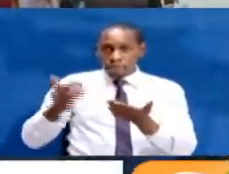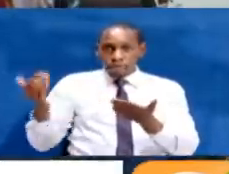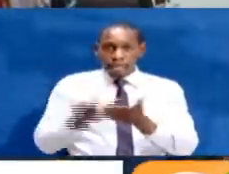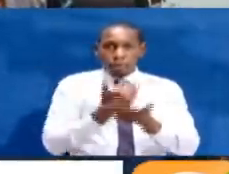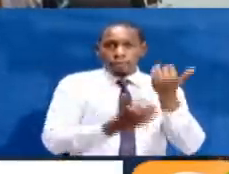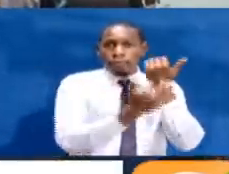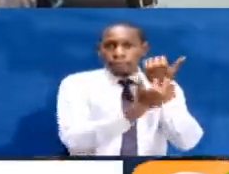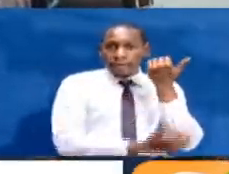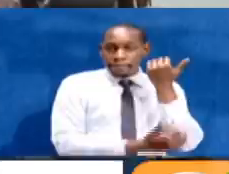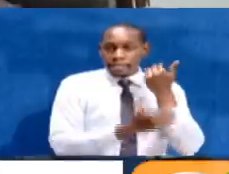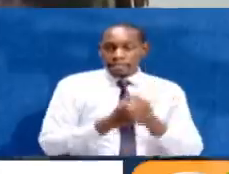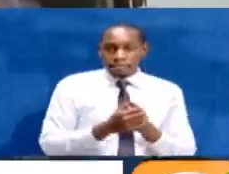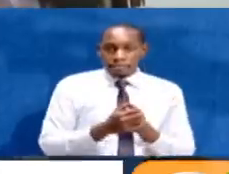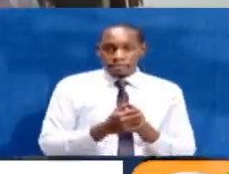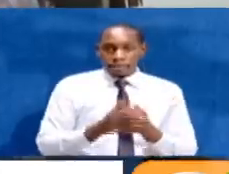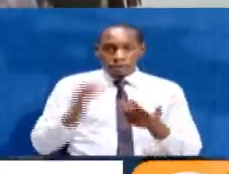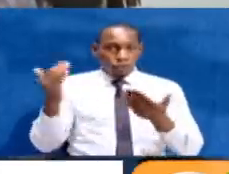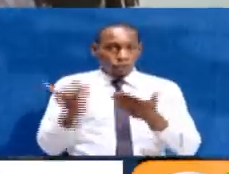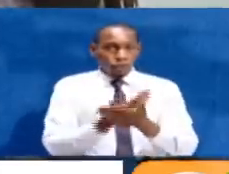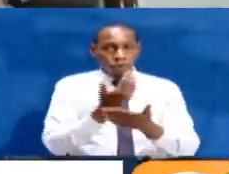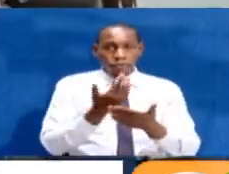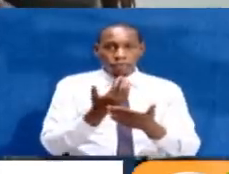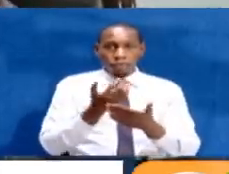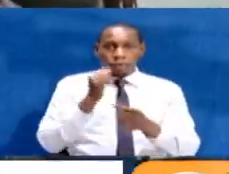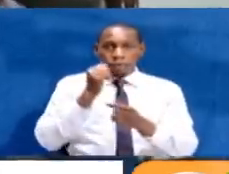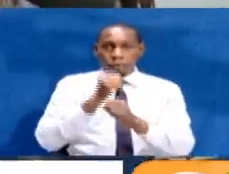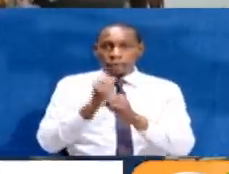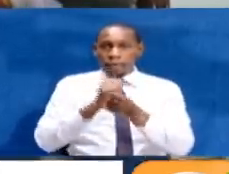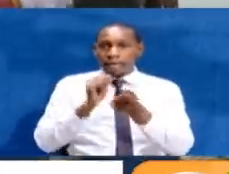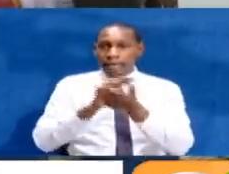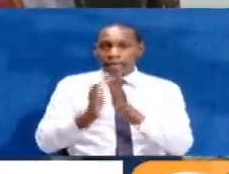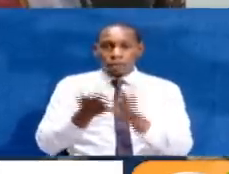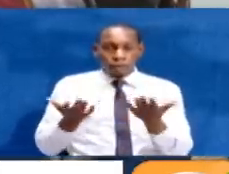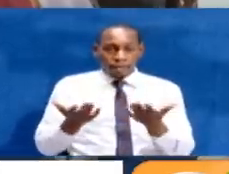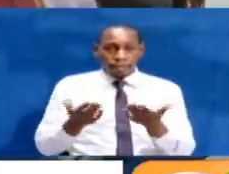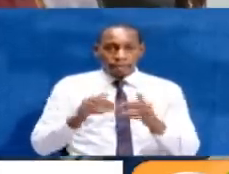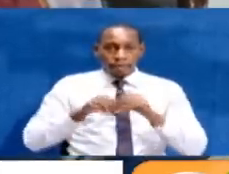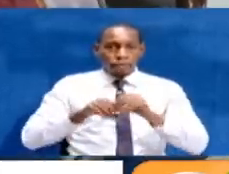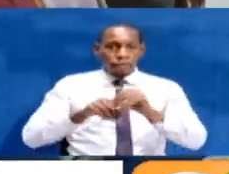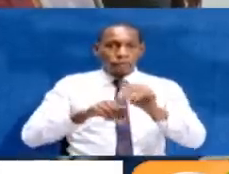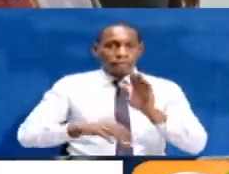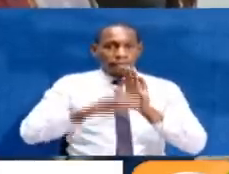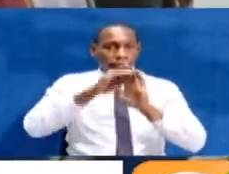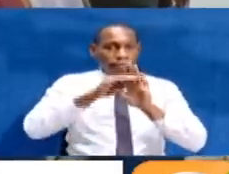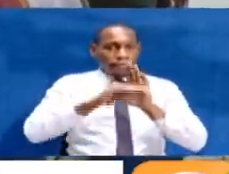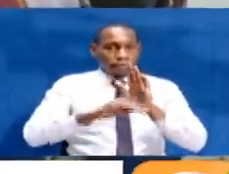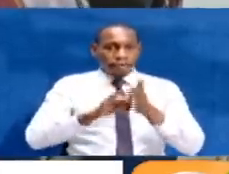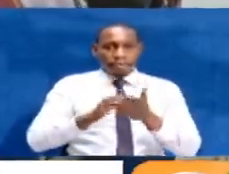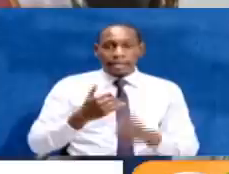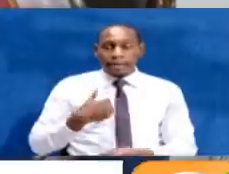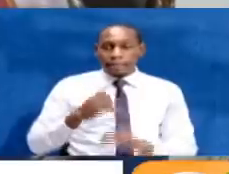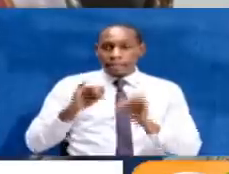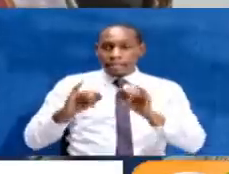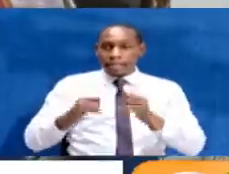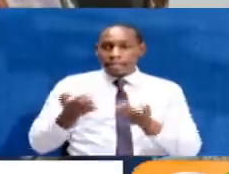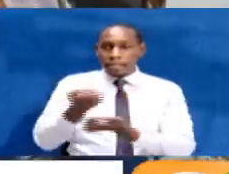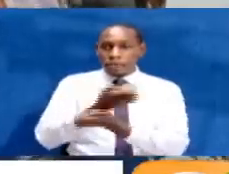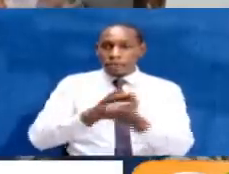kufukuza umaskini na kufukuza ukosefu wa kazi kupitia kwa mpango huu ambao tuko nao, the